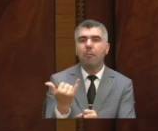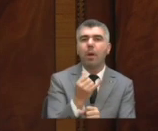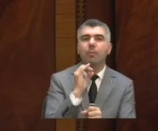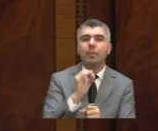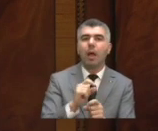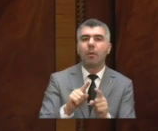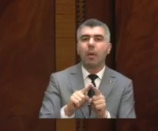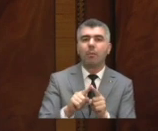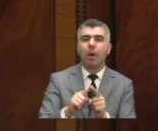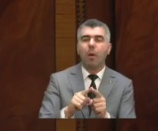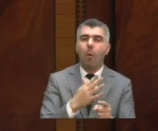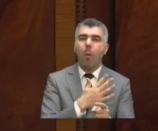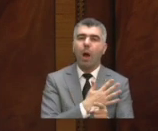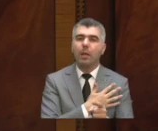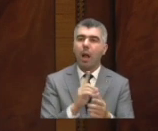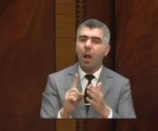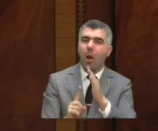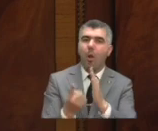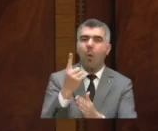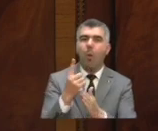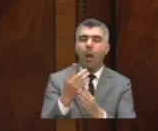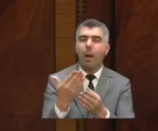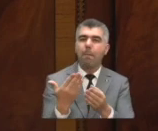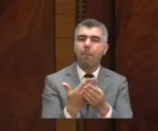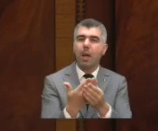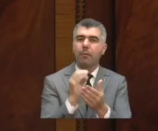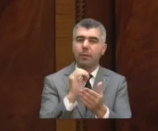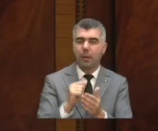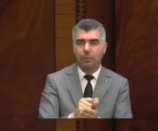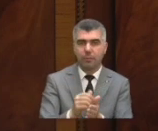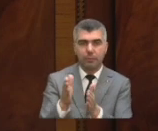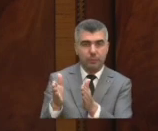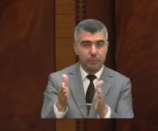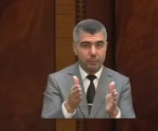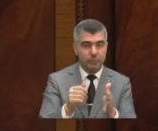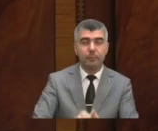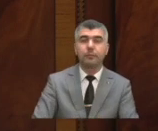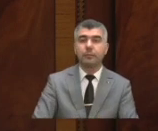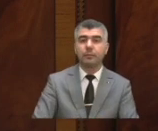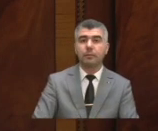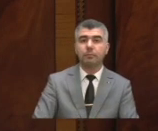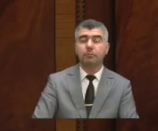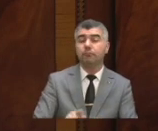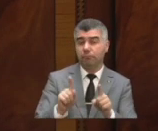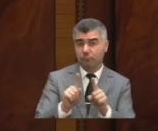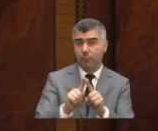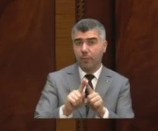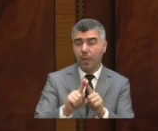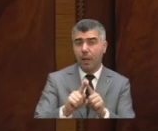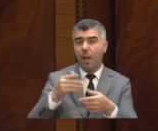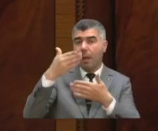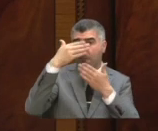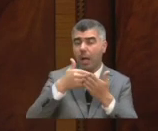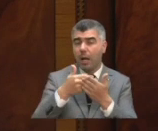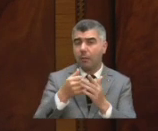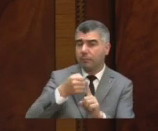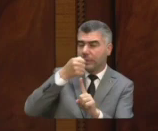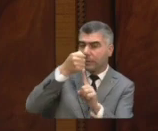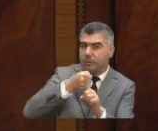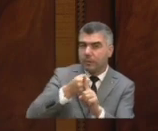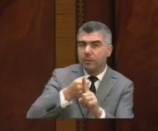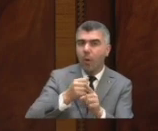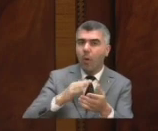الوطنيه الاولى فاذا كانت بلادنا قد حققت تقدما حاسما ونهائيا في هذا